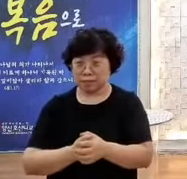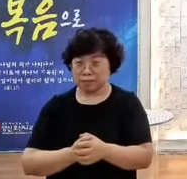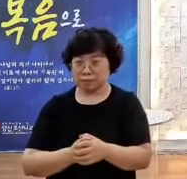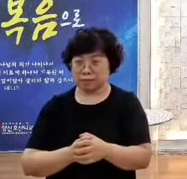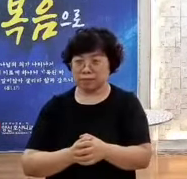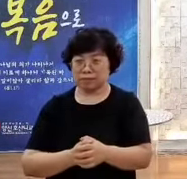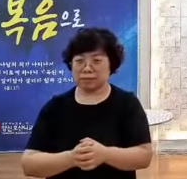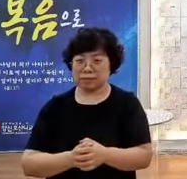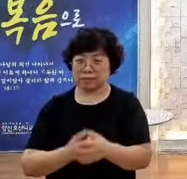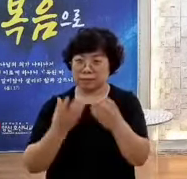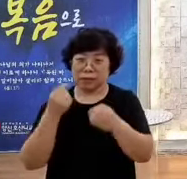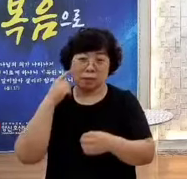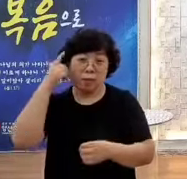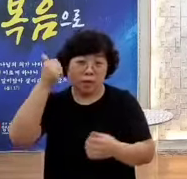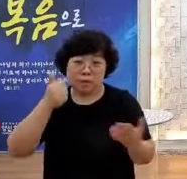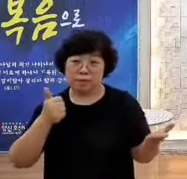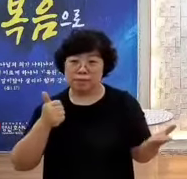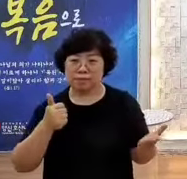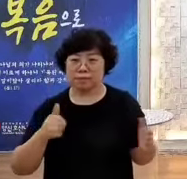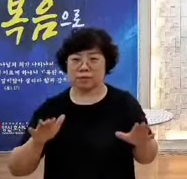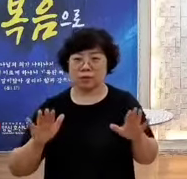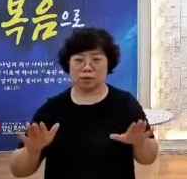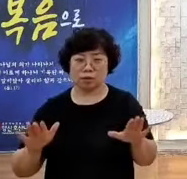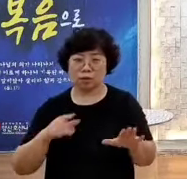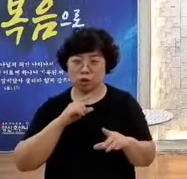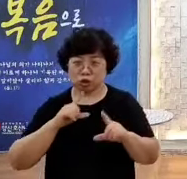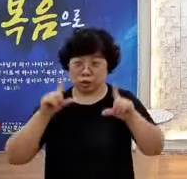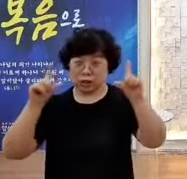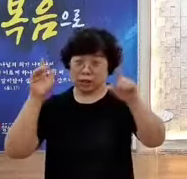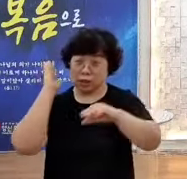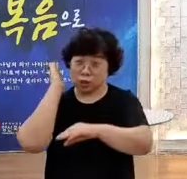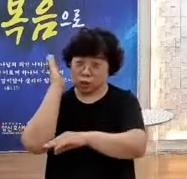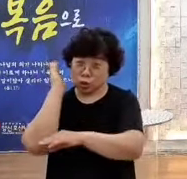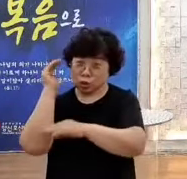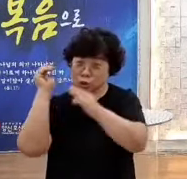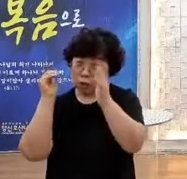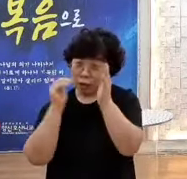오늘 주일이잖아요. 주일날 설교를 하고